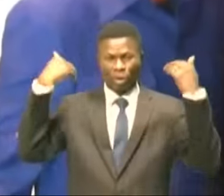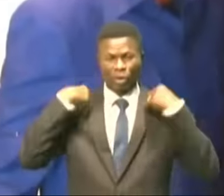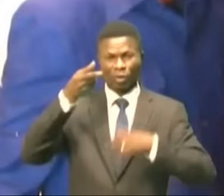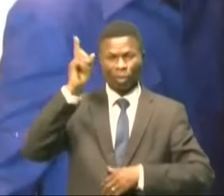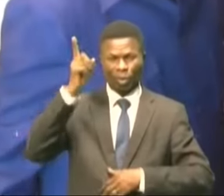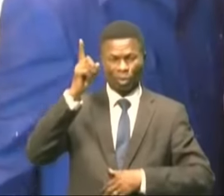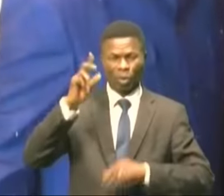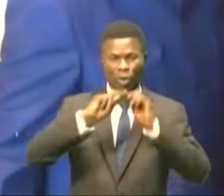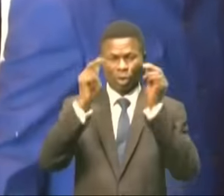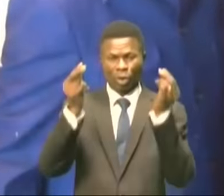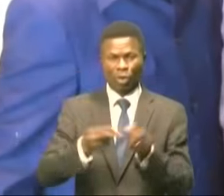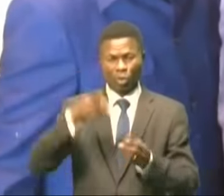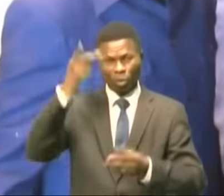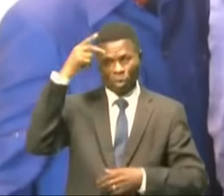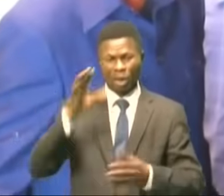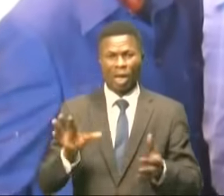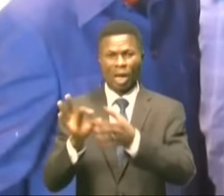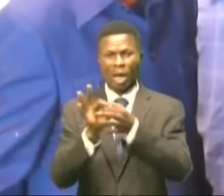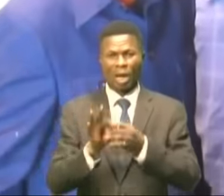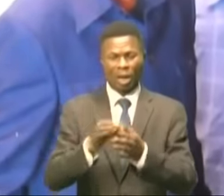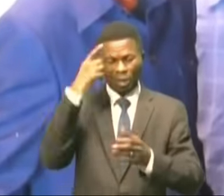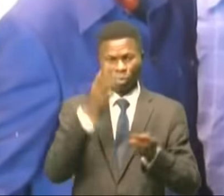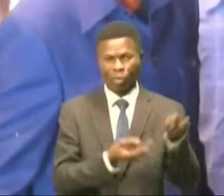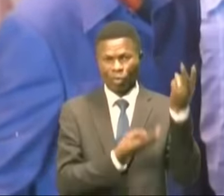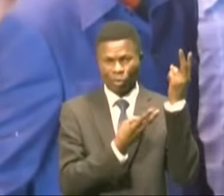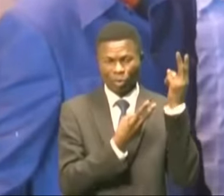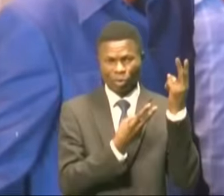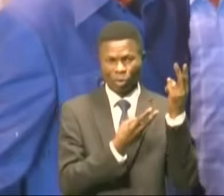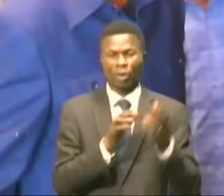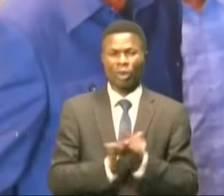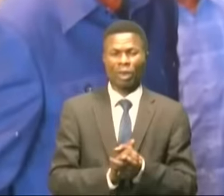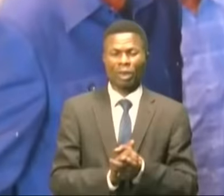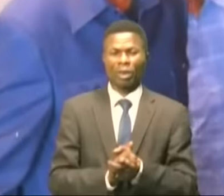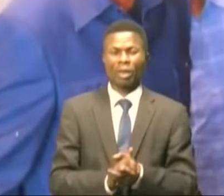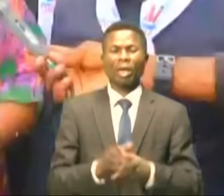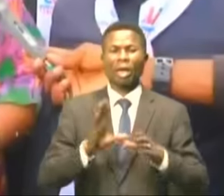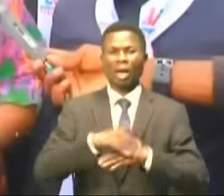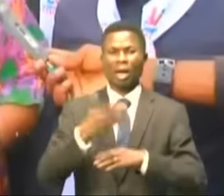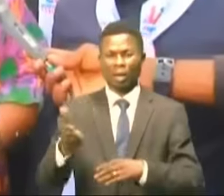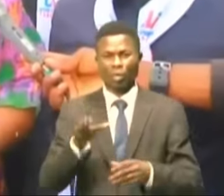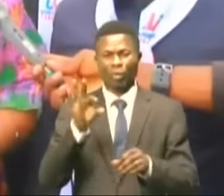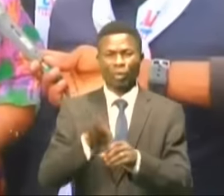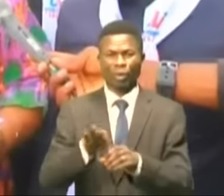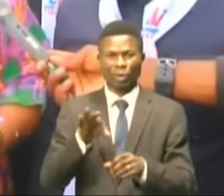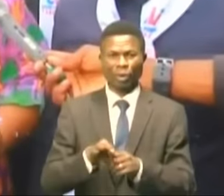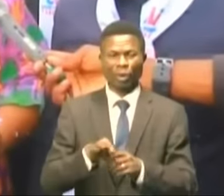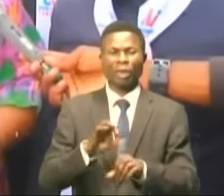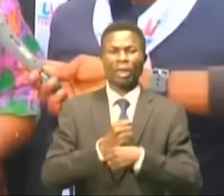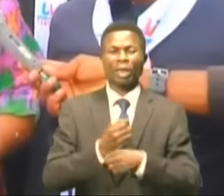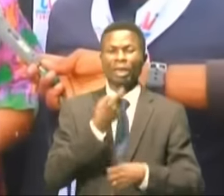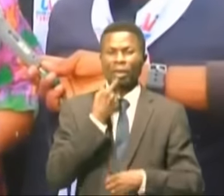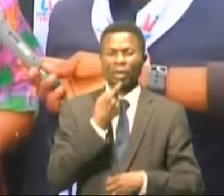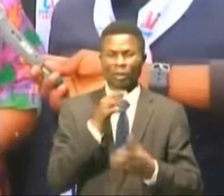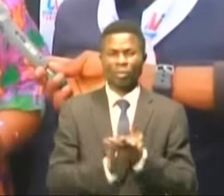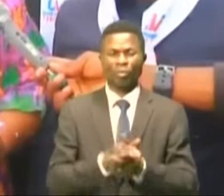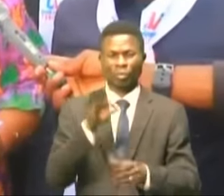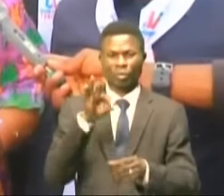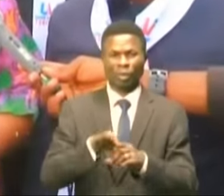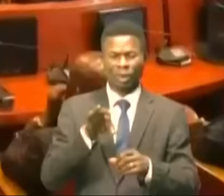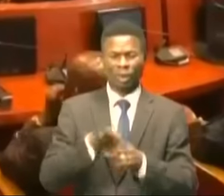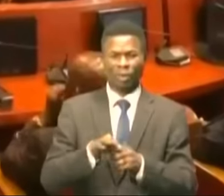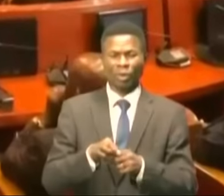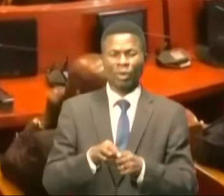du regroupement Alliance pour les valeurs AV en sigle, après sa victoire historique aux élections sénatoriales